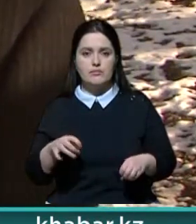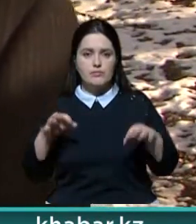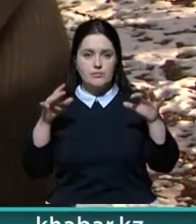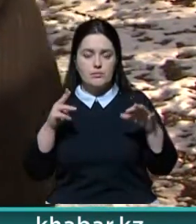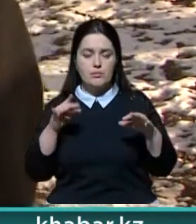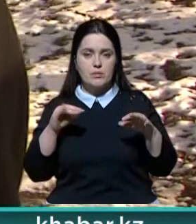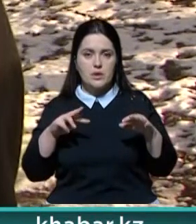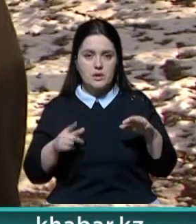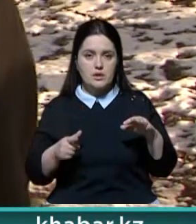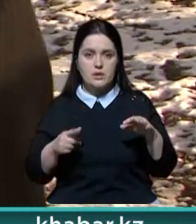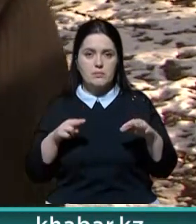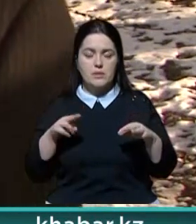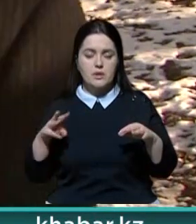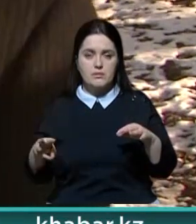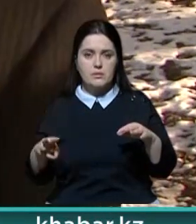пыль. Значит,